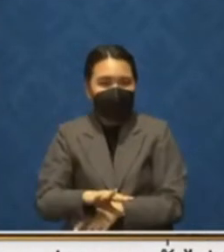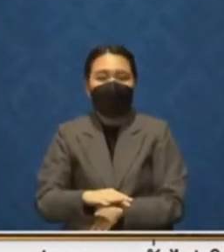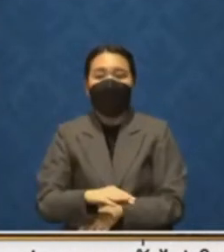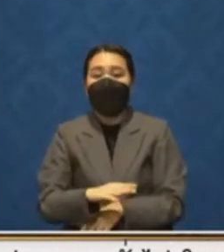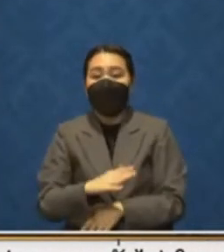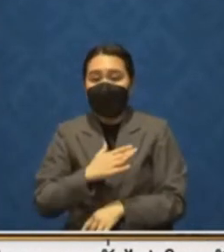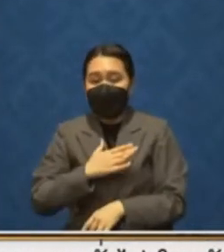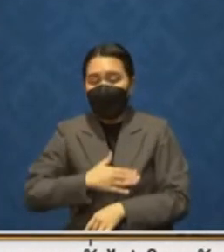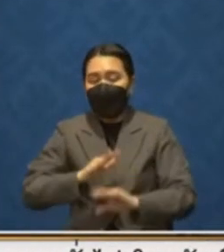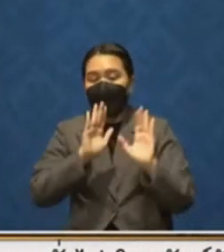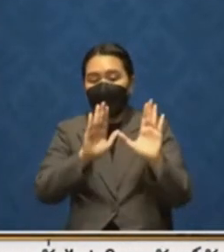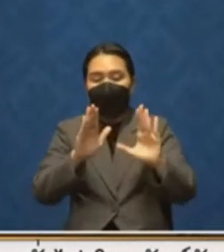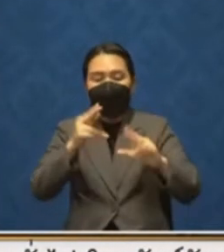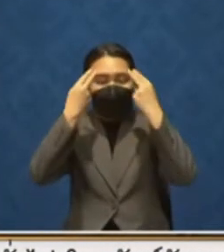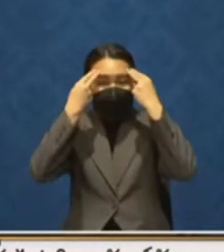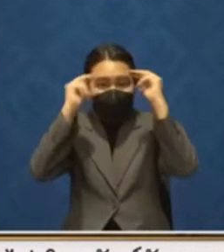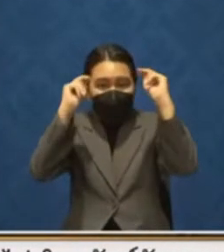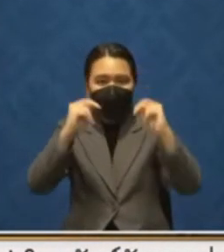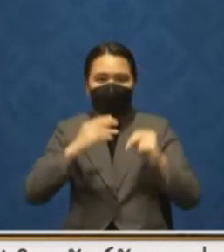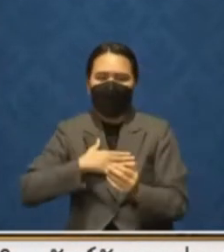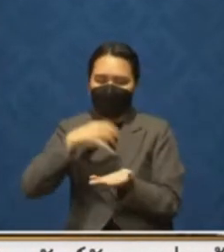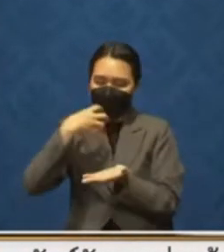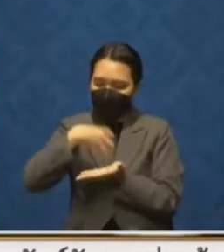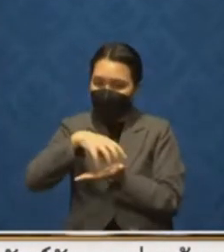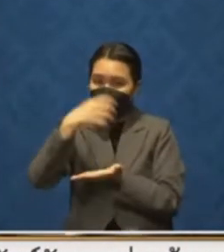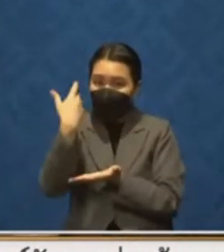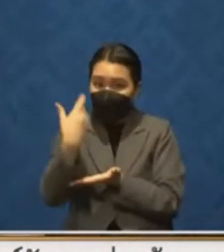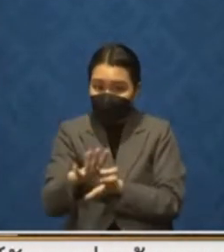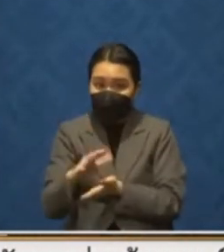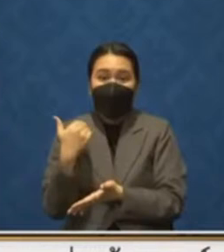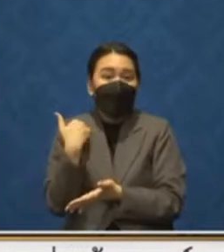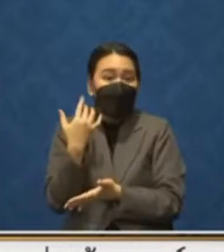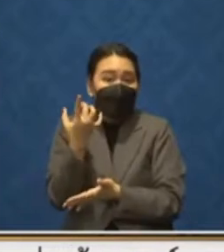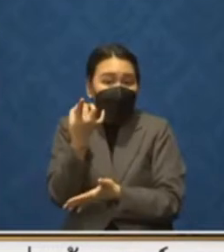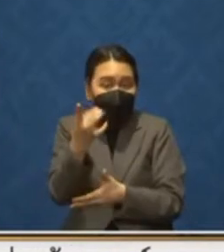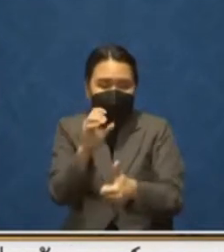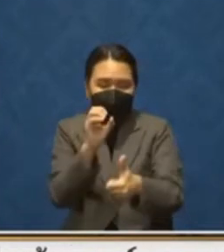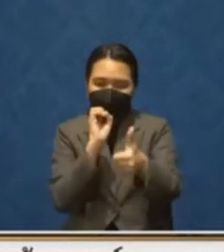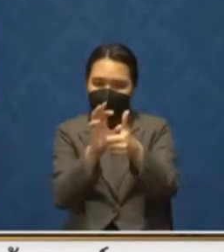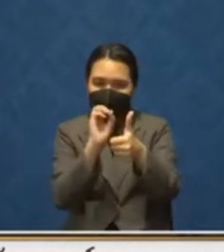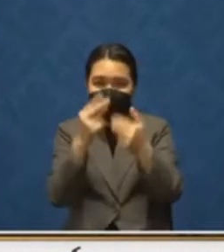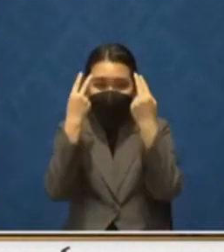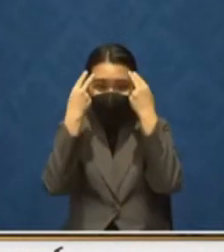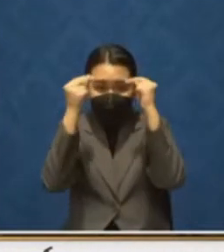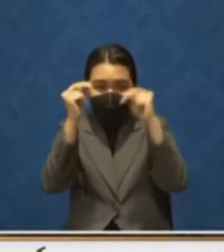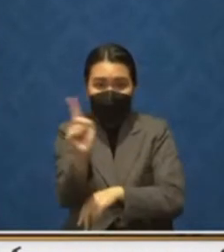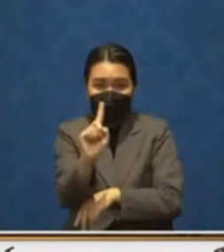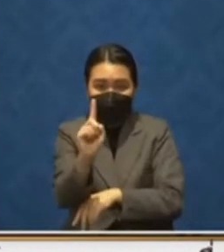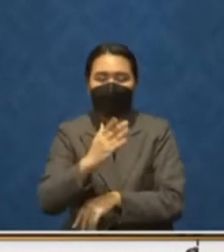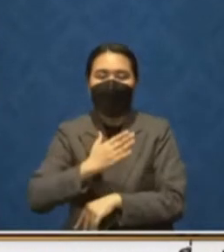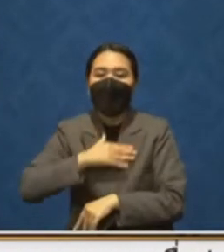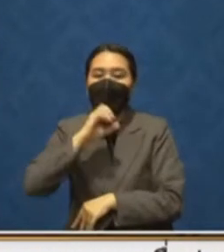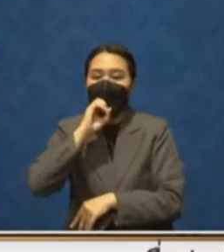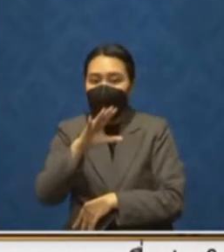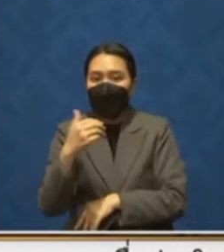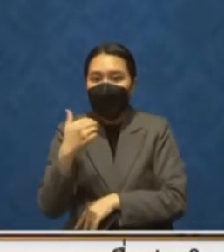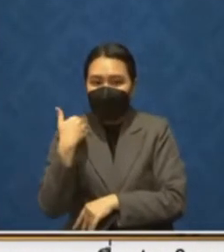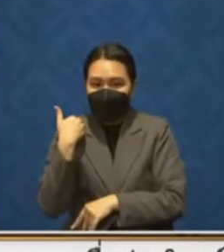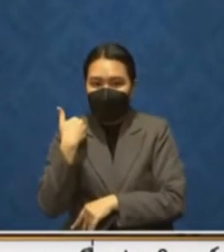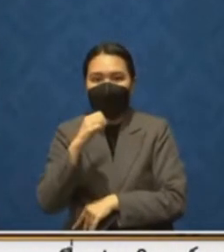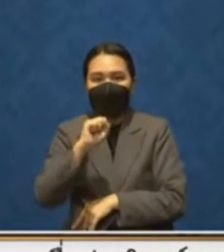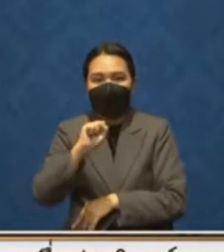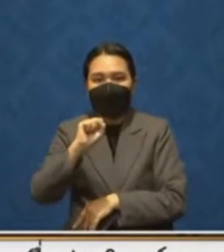ท่านนายกว่าที่ว่ามาเนี่ยมีอะไรที่จะแนะนำนายกผมตอบได้เลยนะครับมันมีสมุทัยนะครับ